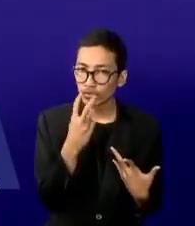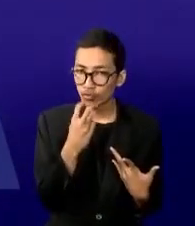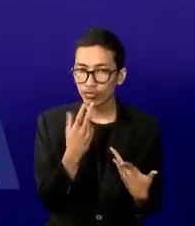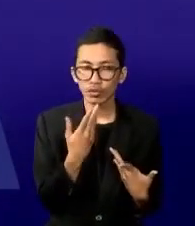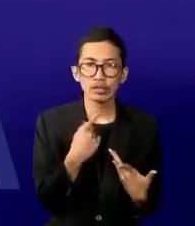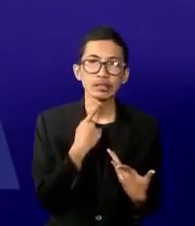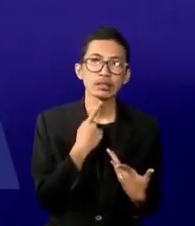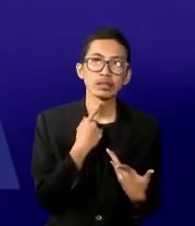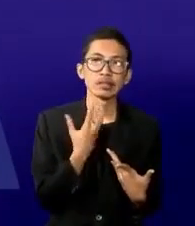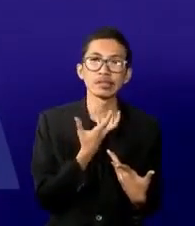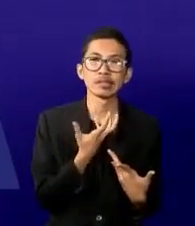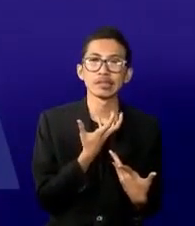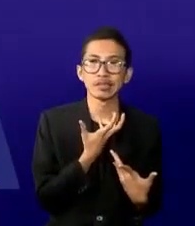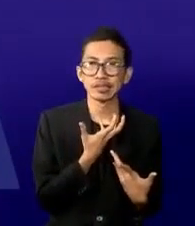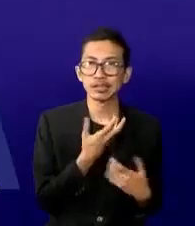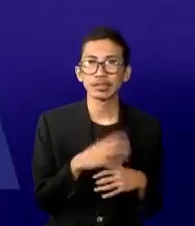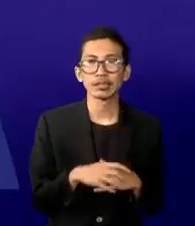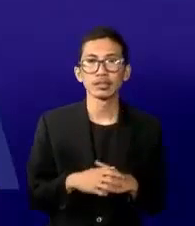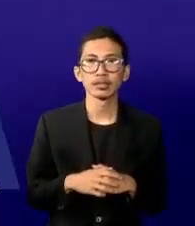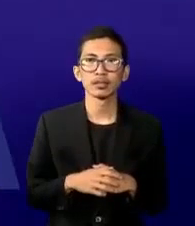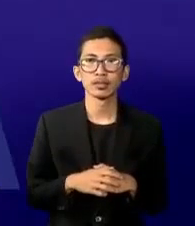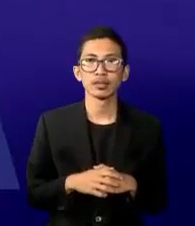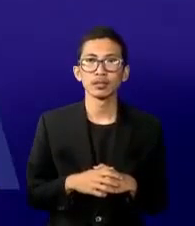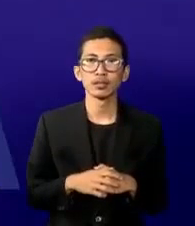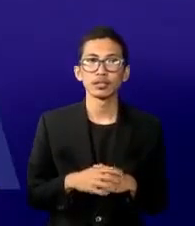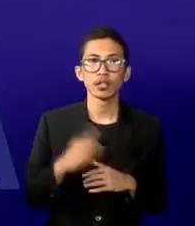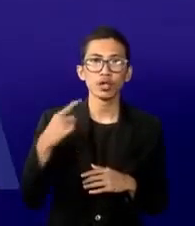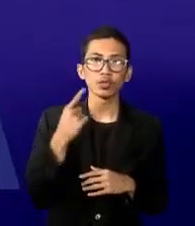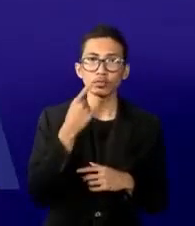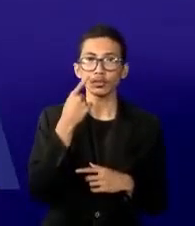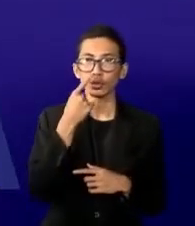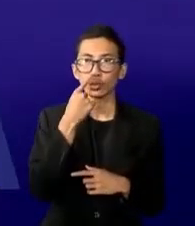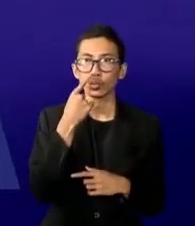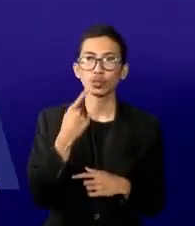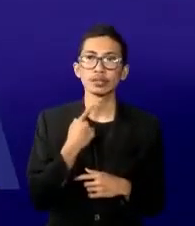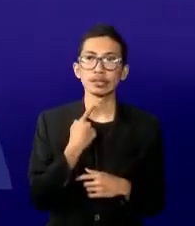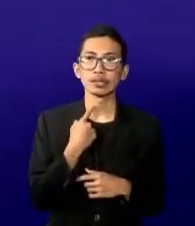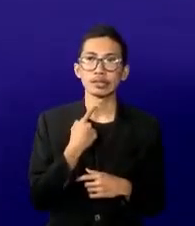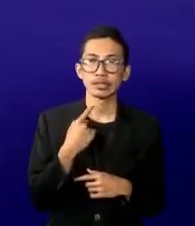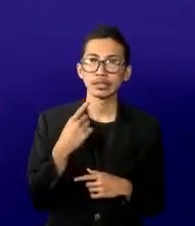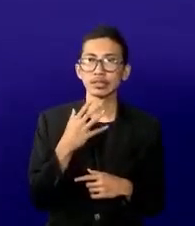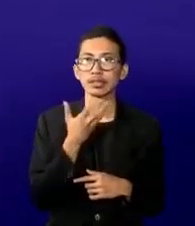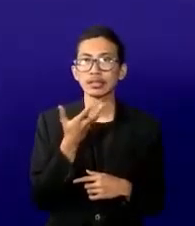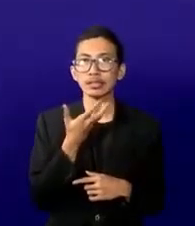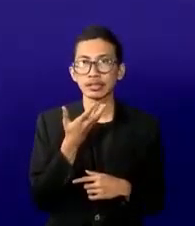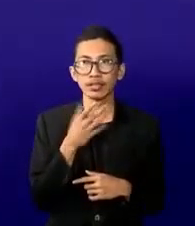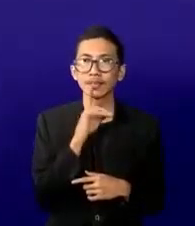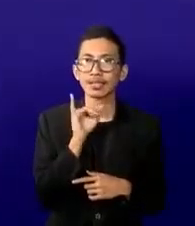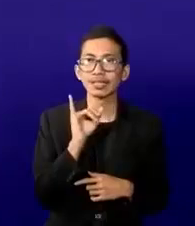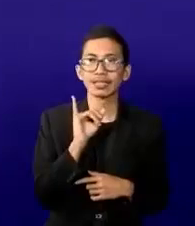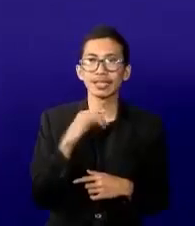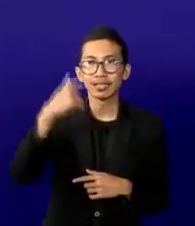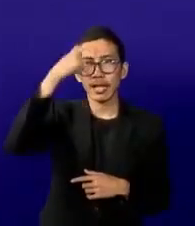juga dengan sakit tenggorokan Ini kan saluran nafas atas ee paling sering yang mulai muncul seperti gejala ISPA itu yang paling